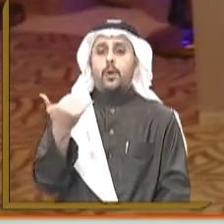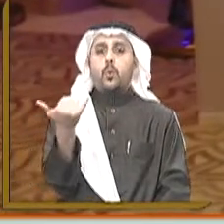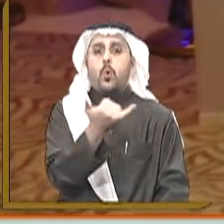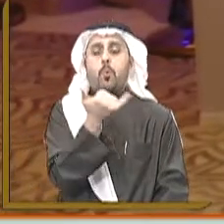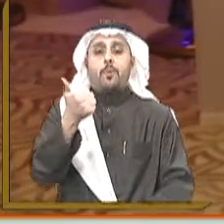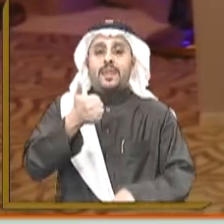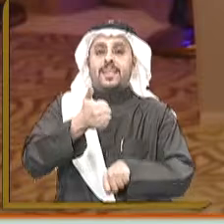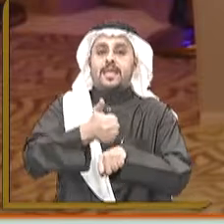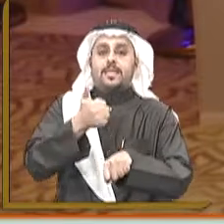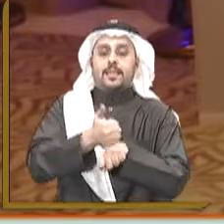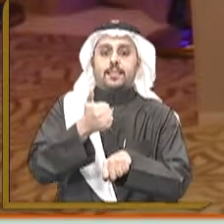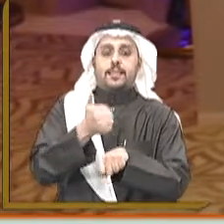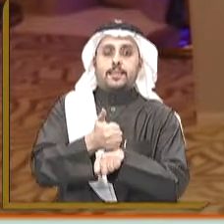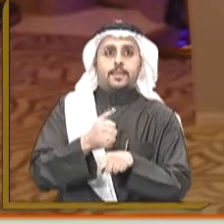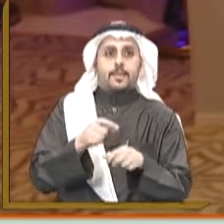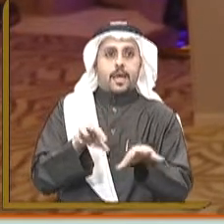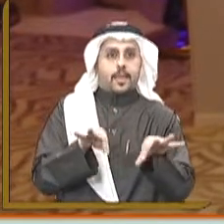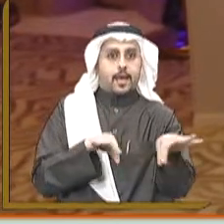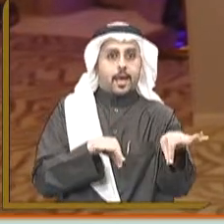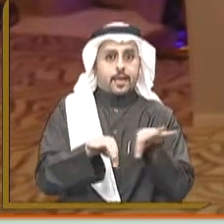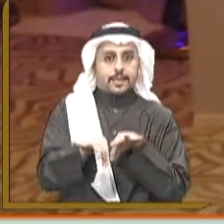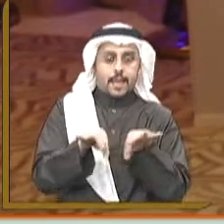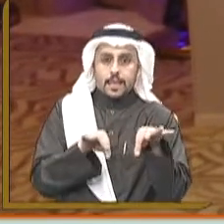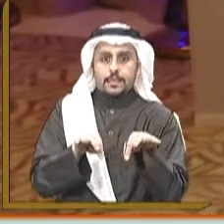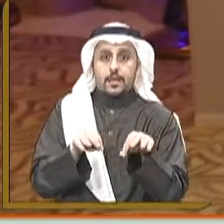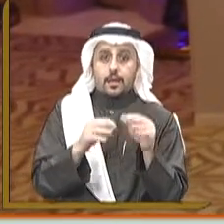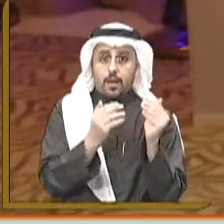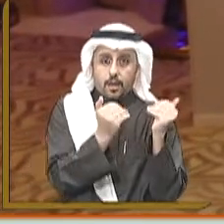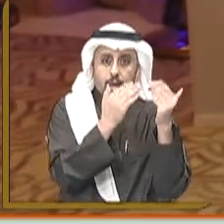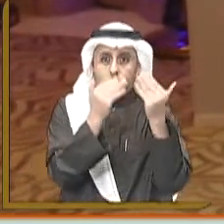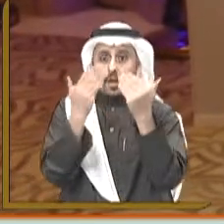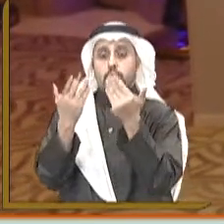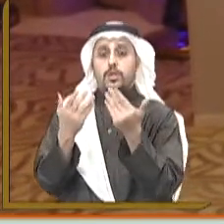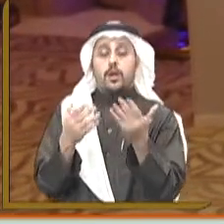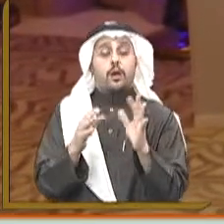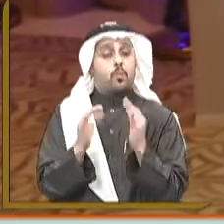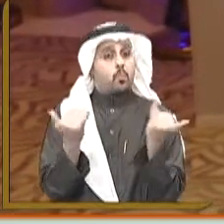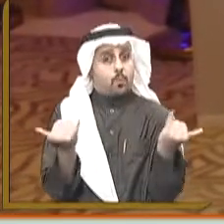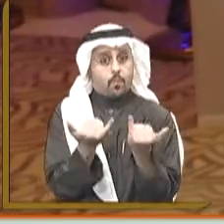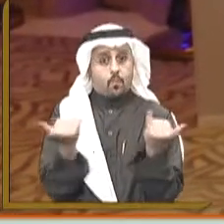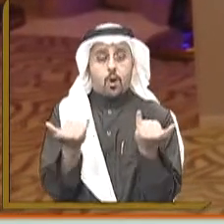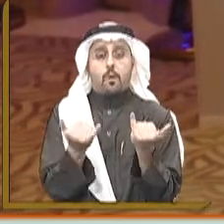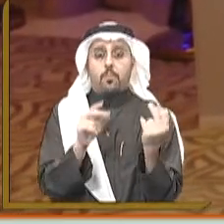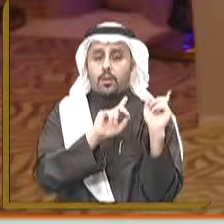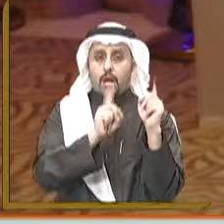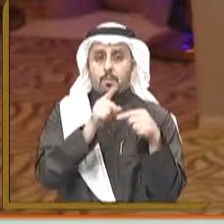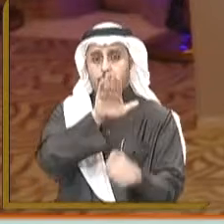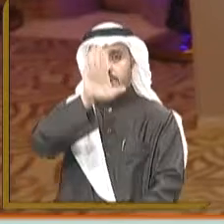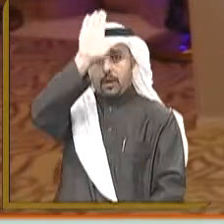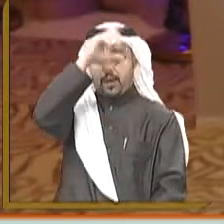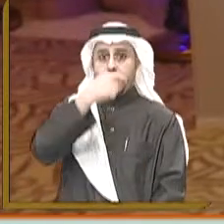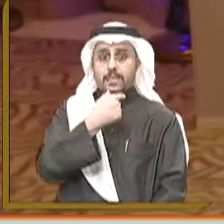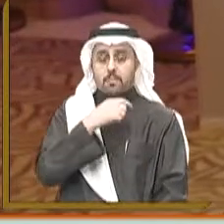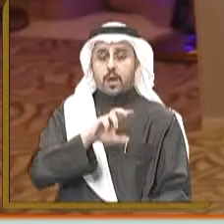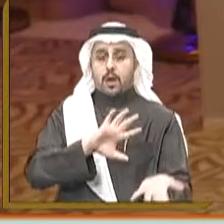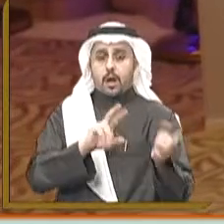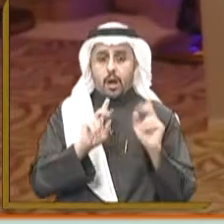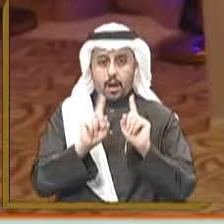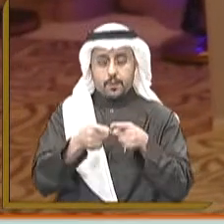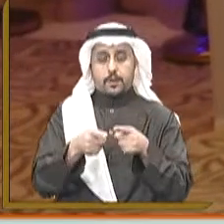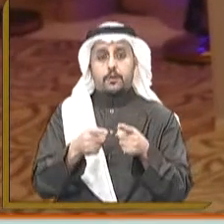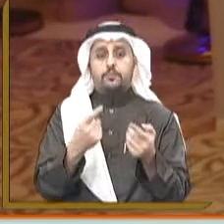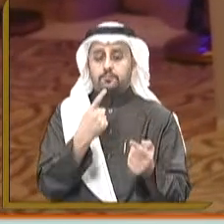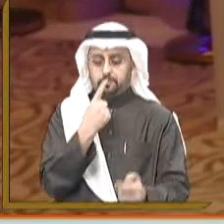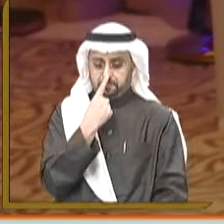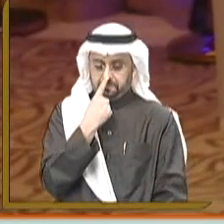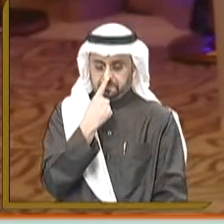الخارجية للمملكة العربية السعودية، هي أسس مبنية على توجيهات القيادة حفظها الله بالتركيز على التنمية ودعم مسار التنمية ودعم